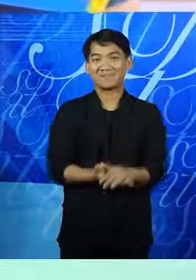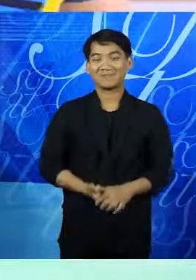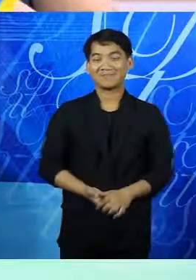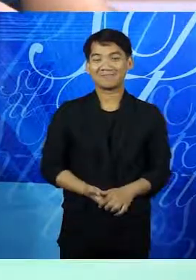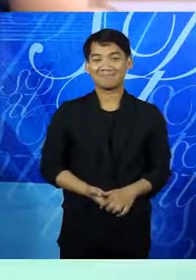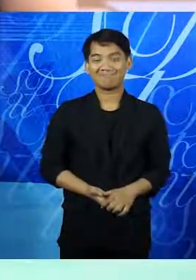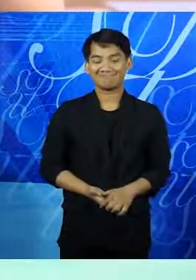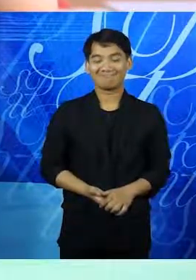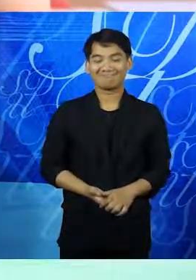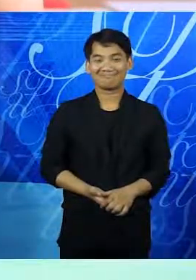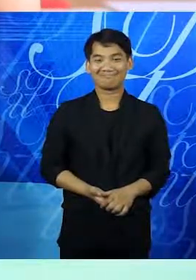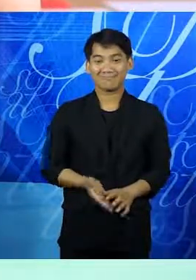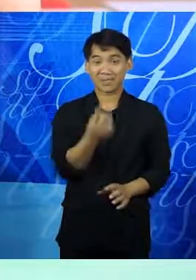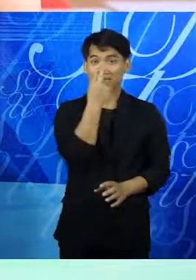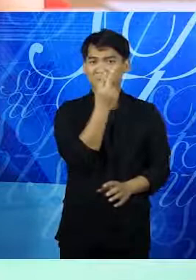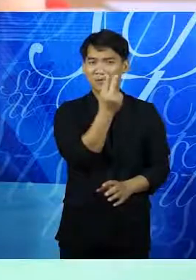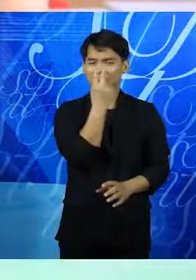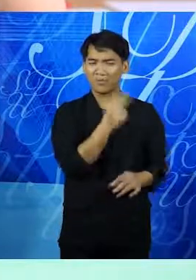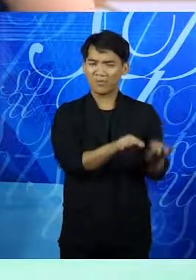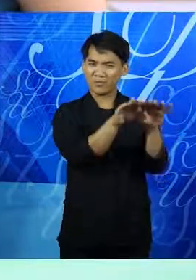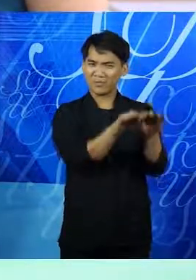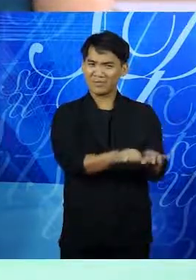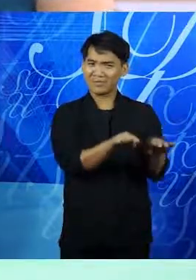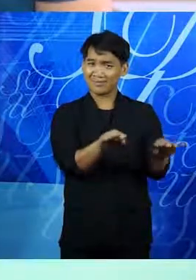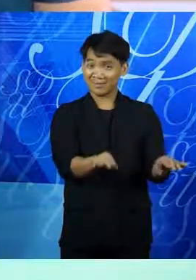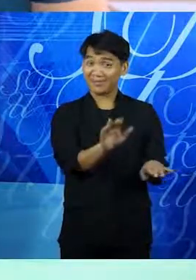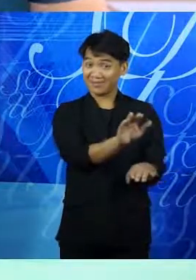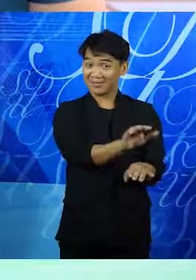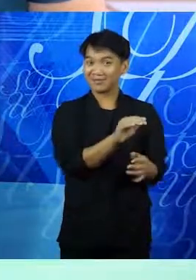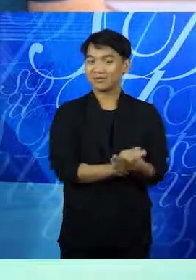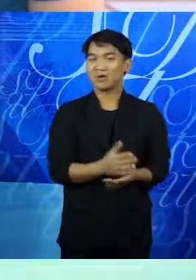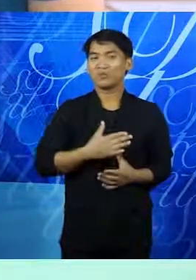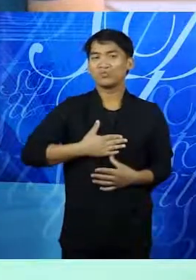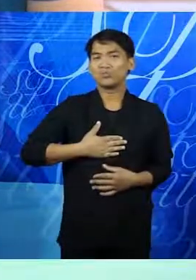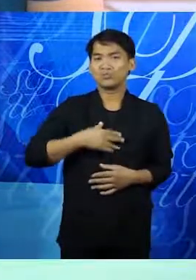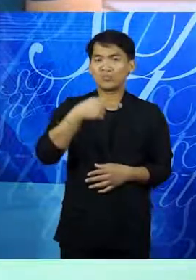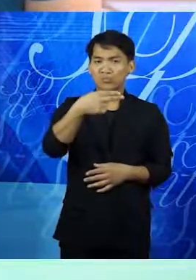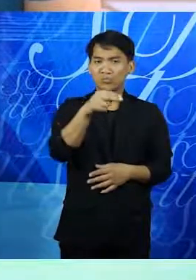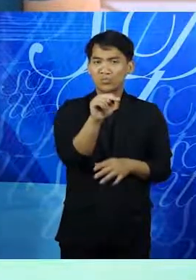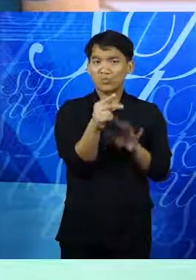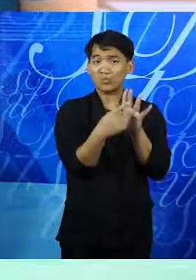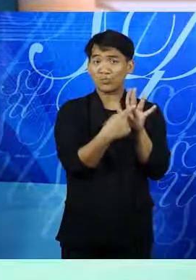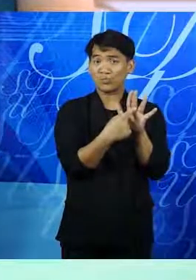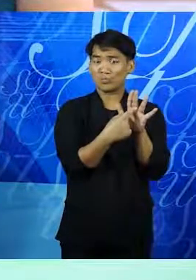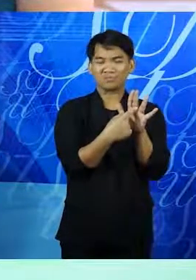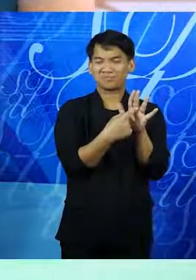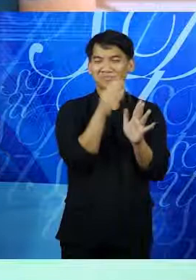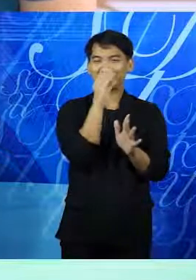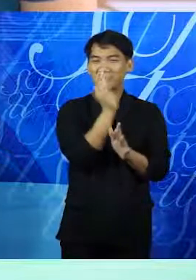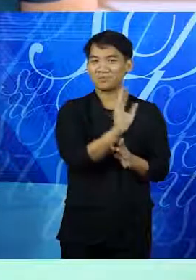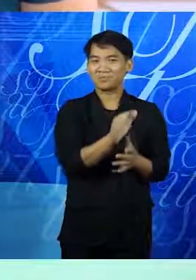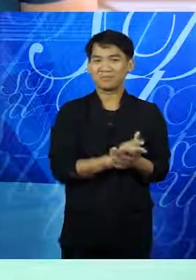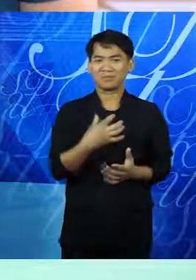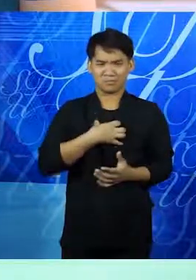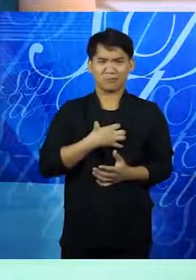คะอันนี้ก็จะเห็นว่าเด็กเนี่ยนะคะคำว่าหนูเนี่ยไม่ได้พูดแล้วนะคะแต่ว่า